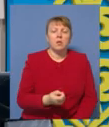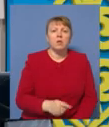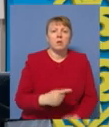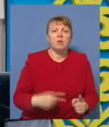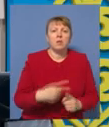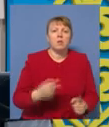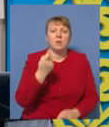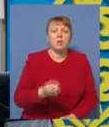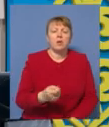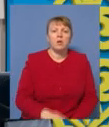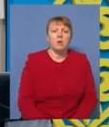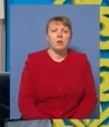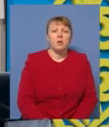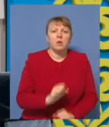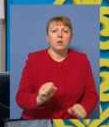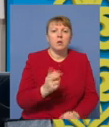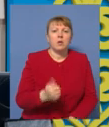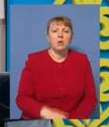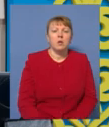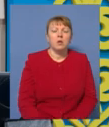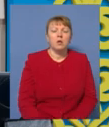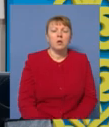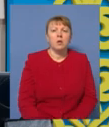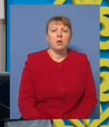половину дешевле, да. Нельзя? Нет, нельзя.